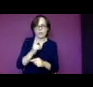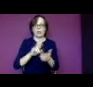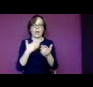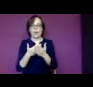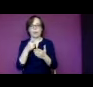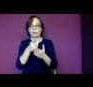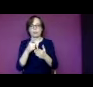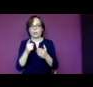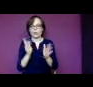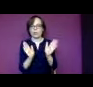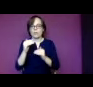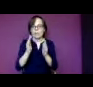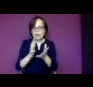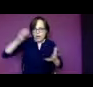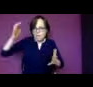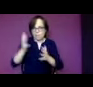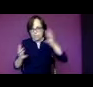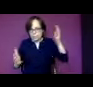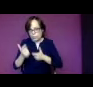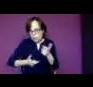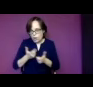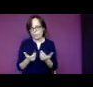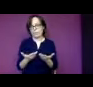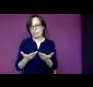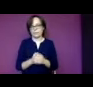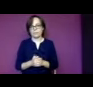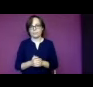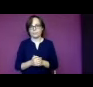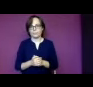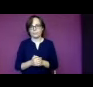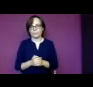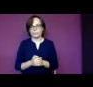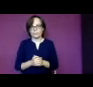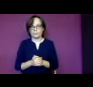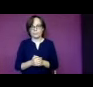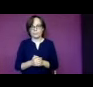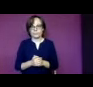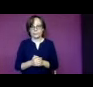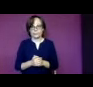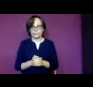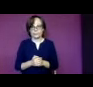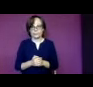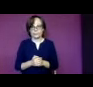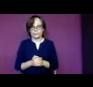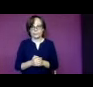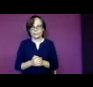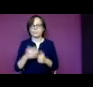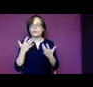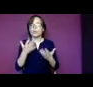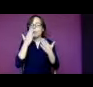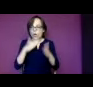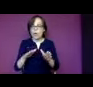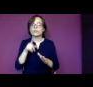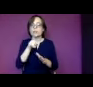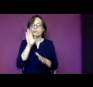ale chodzi nam w tym wszystkim o to, żeby pokazać, jak bardzo nadal to jest żywe w polskim społeczeństwie.